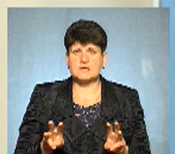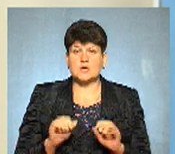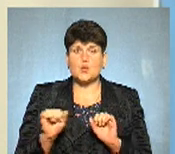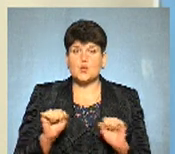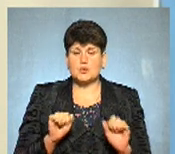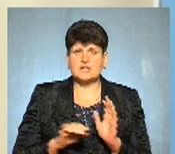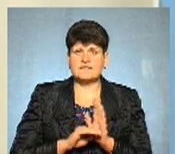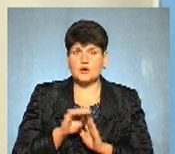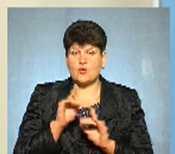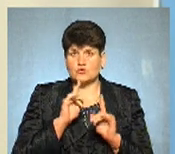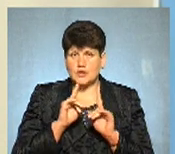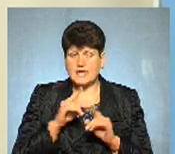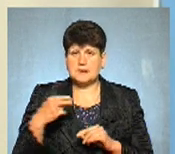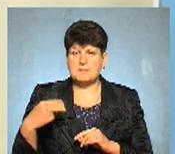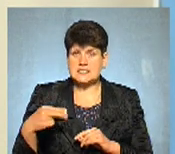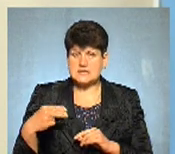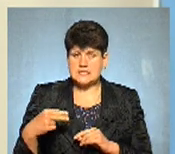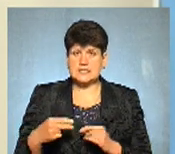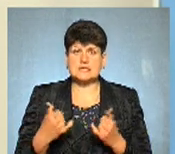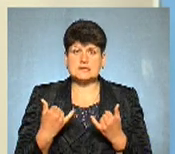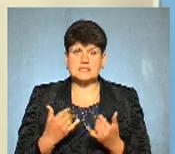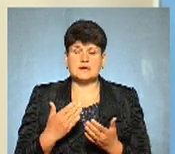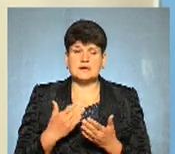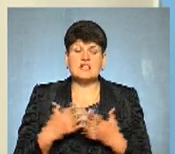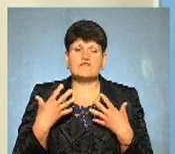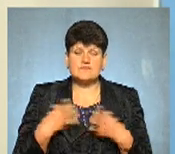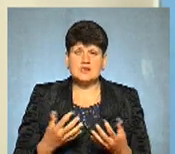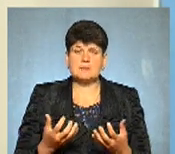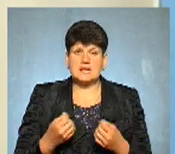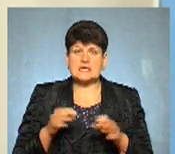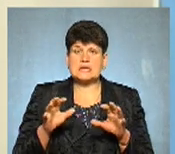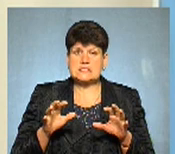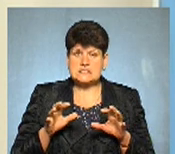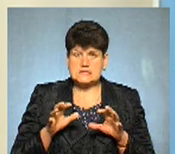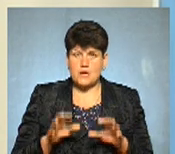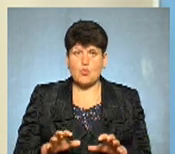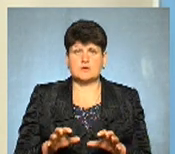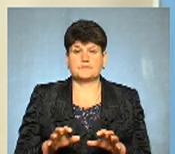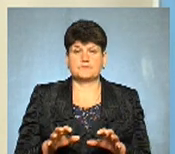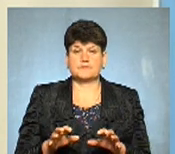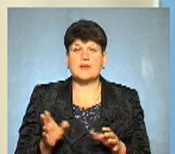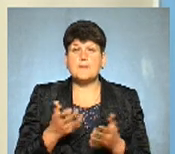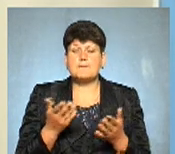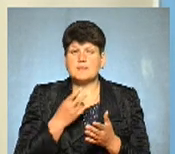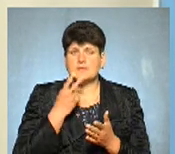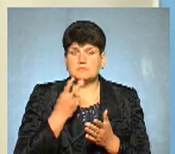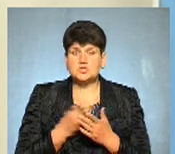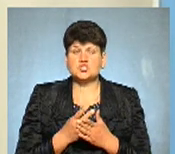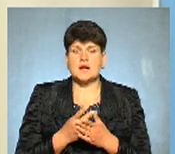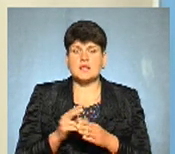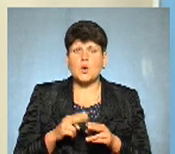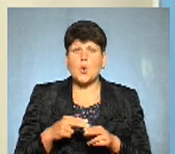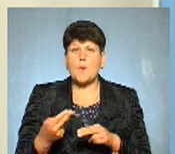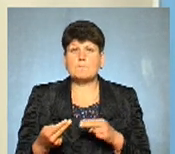і Верховної Ради, і президента зараз іде і вже прийнято закон, по-моєму, який передбачає компенсацію